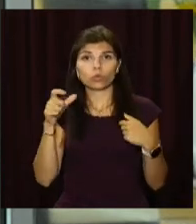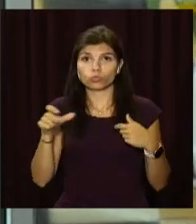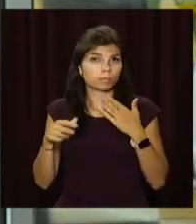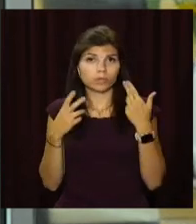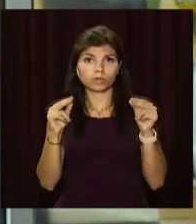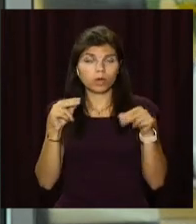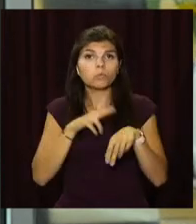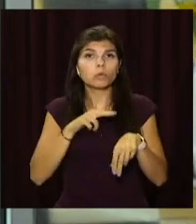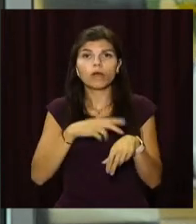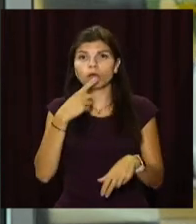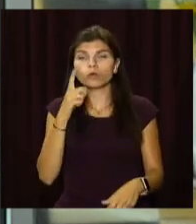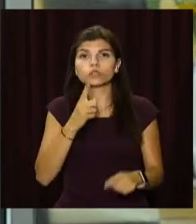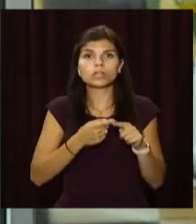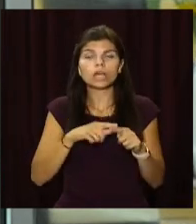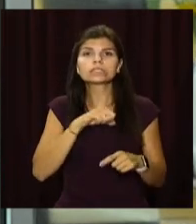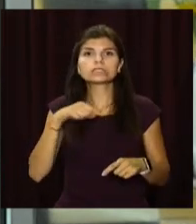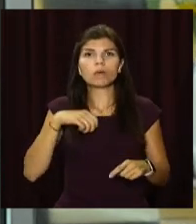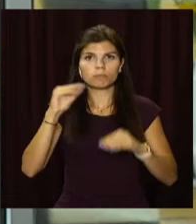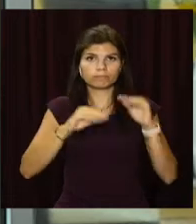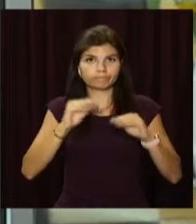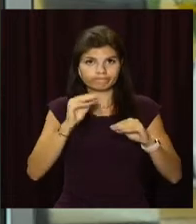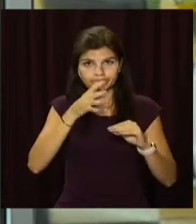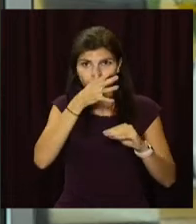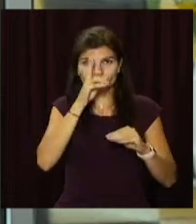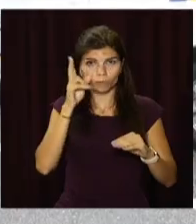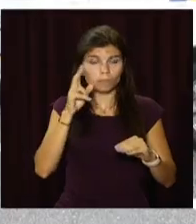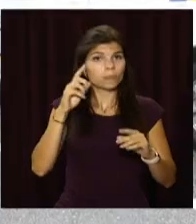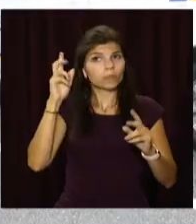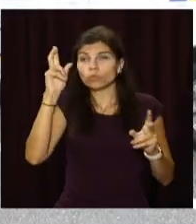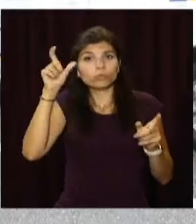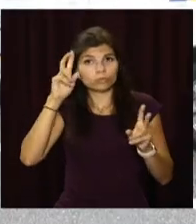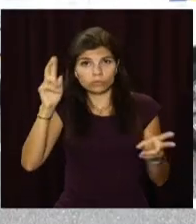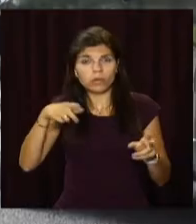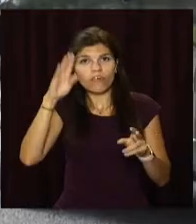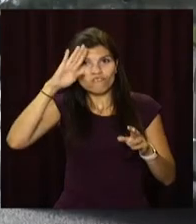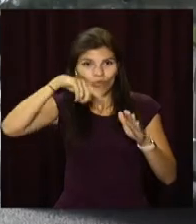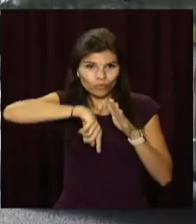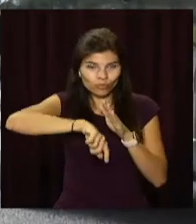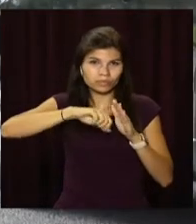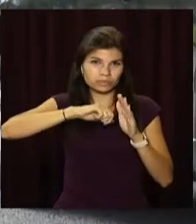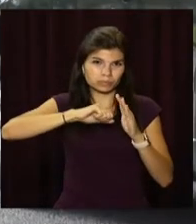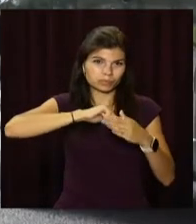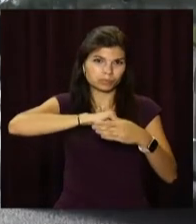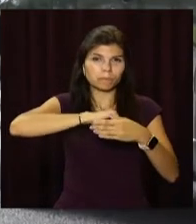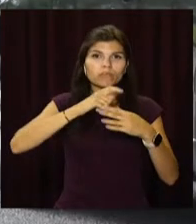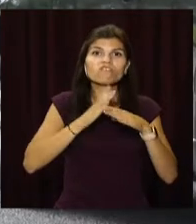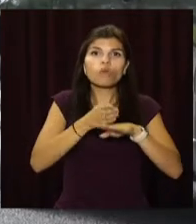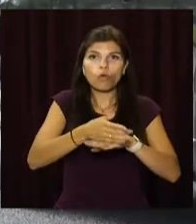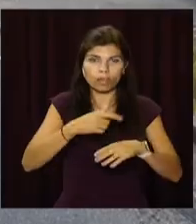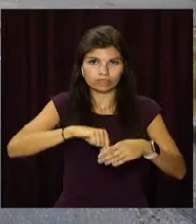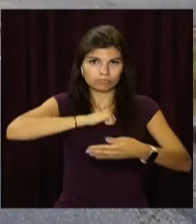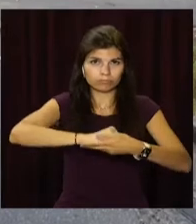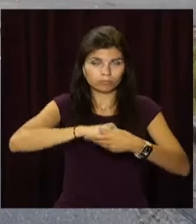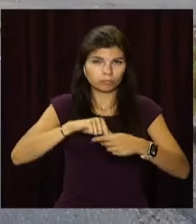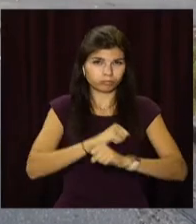У Нацполіції кажуть, це був саморобний вибуховий пристрій. Невідомий заклав його у водостічну трубу прямо поблизу входу в під'їзд. Зараз на